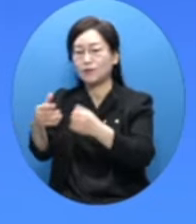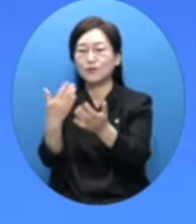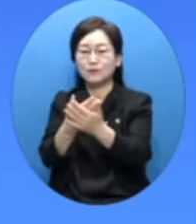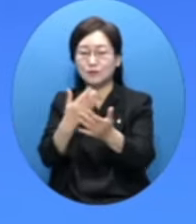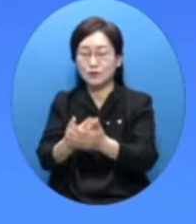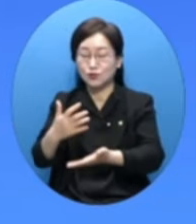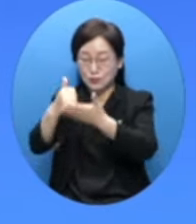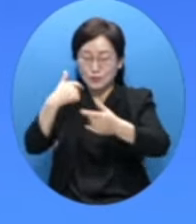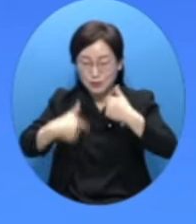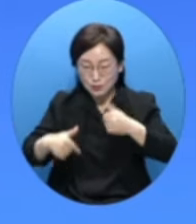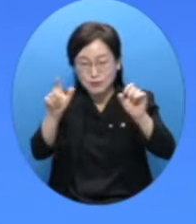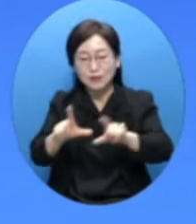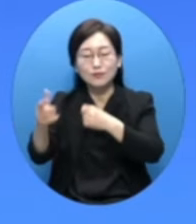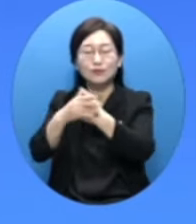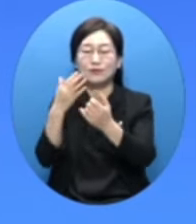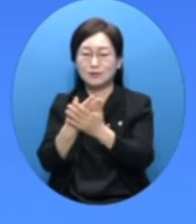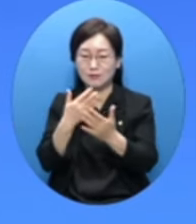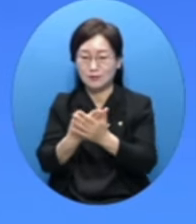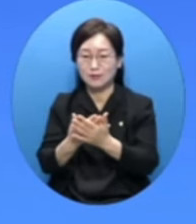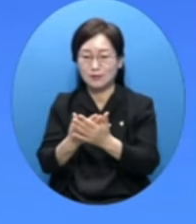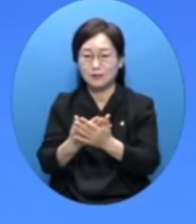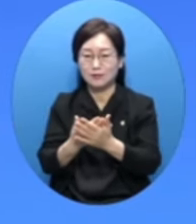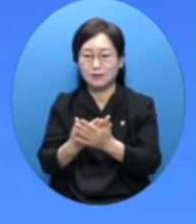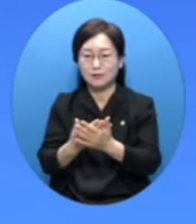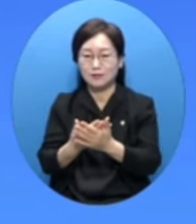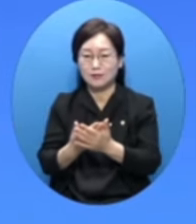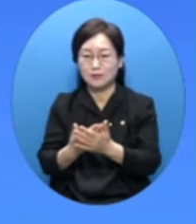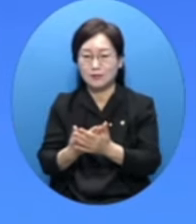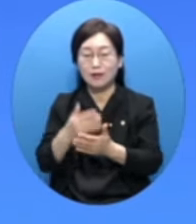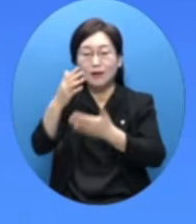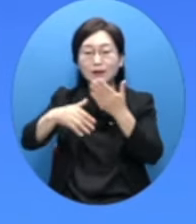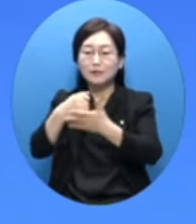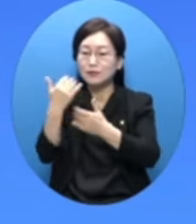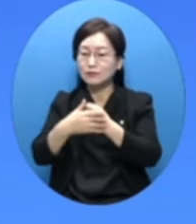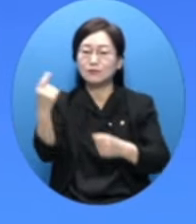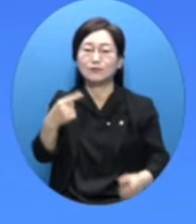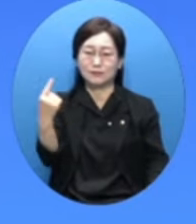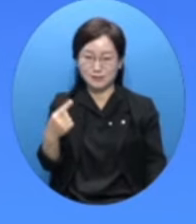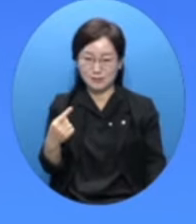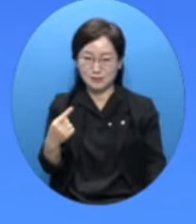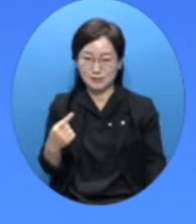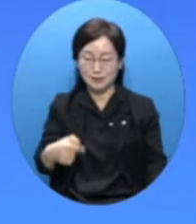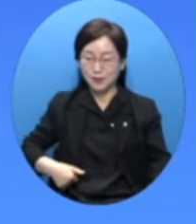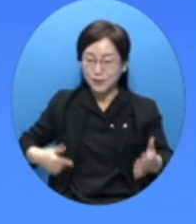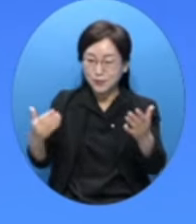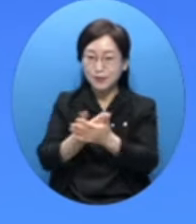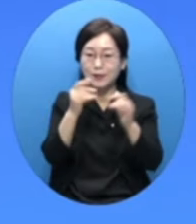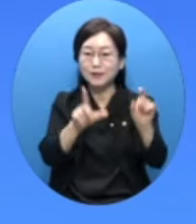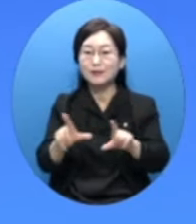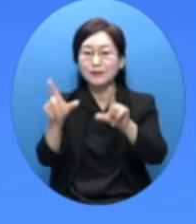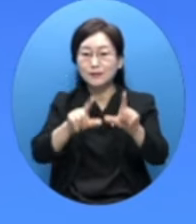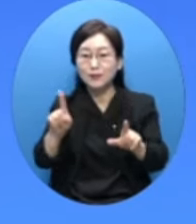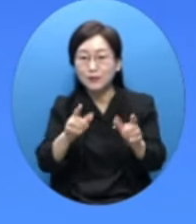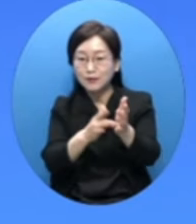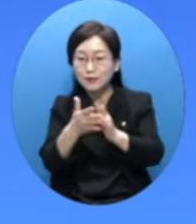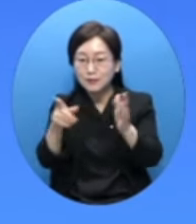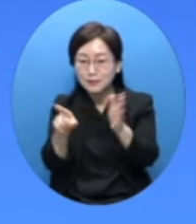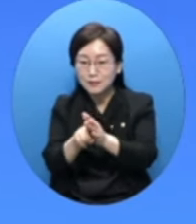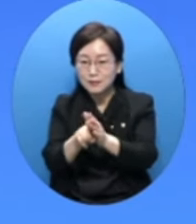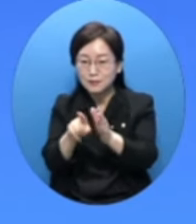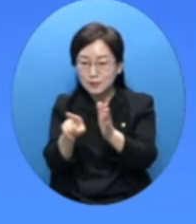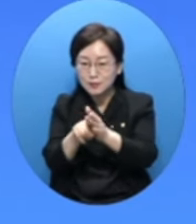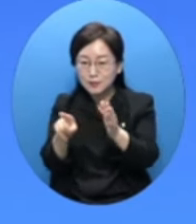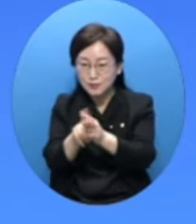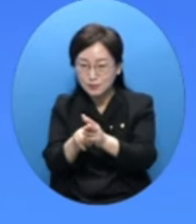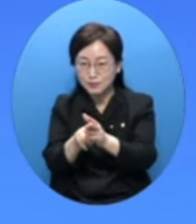주님을 기쁘시게 하는 삶을 살게 하여 주옵소서. 그래야 될 때 하나님의 은혜가 임합니다. 회개의 삶은 예수를 믿는 믿음으로 이어지는